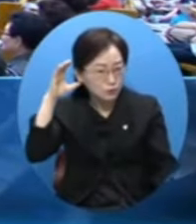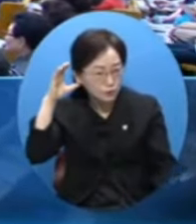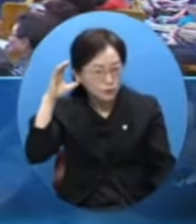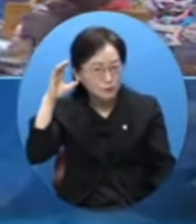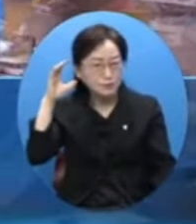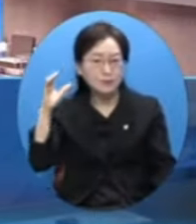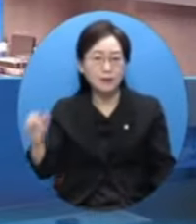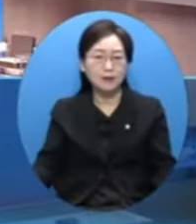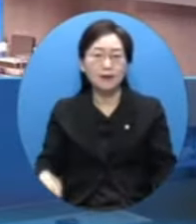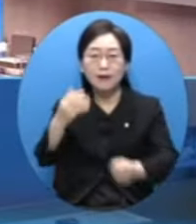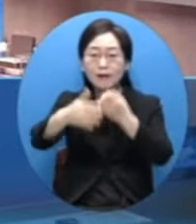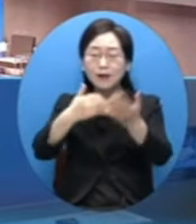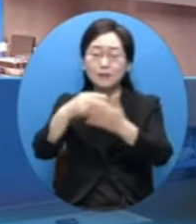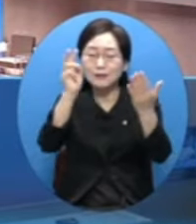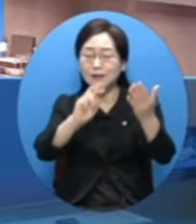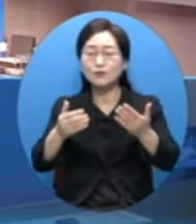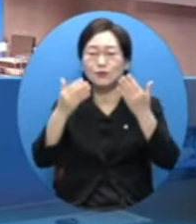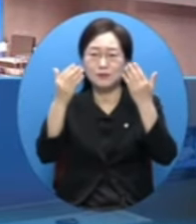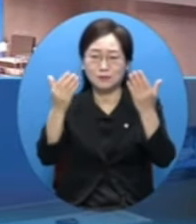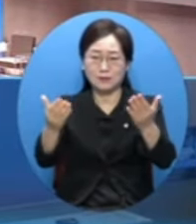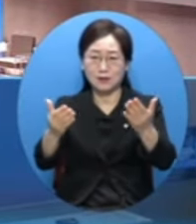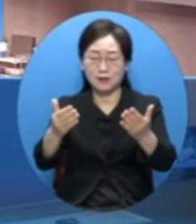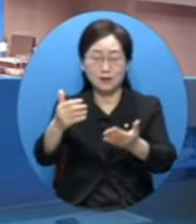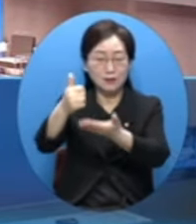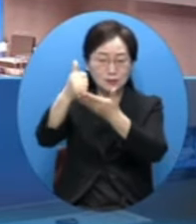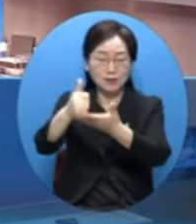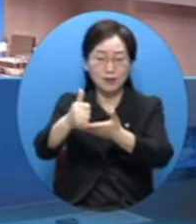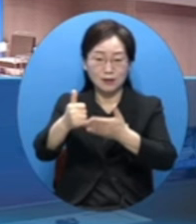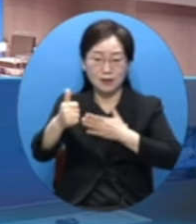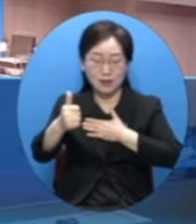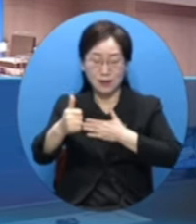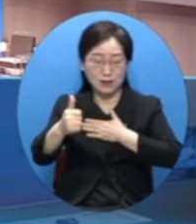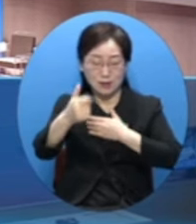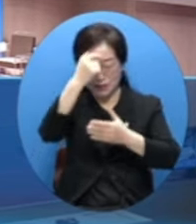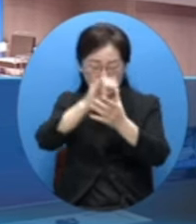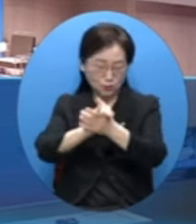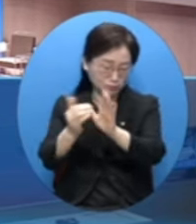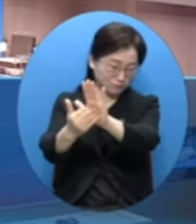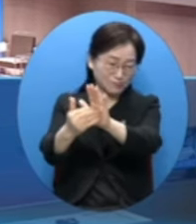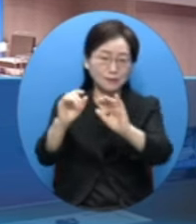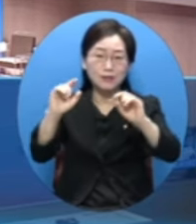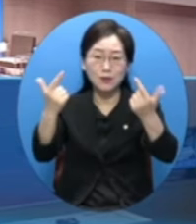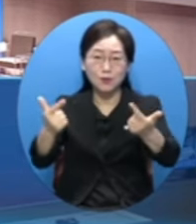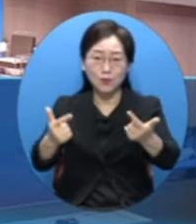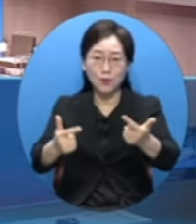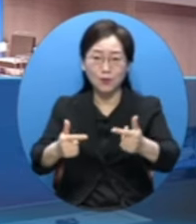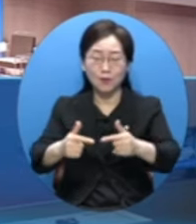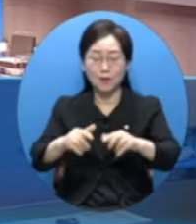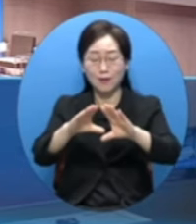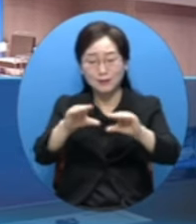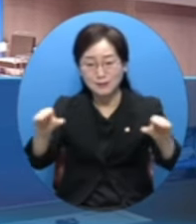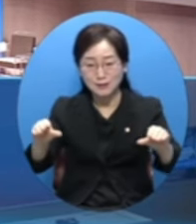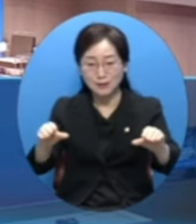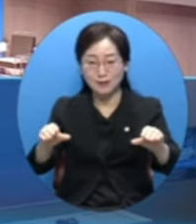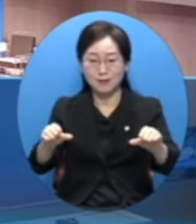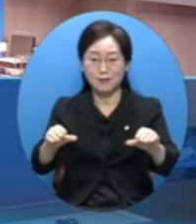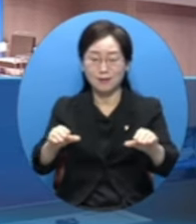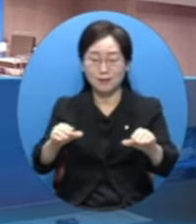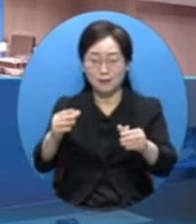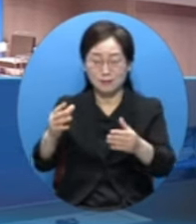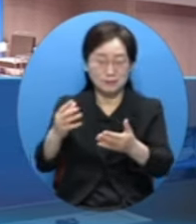기울이셨도다. 하나님을 찬송하리로다. 그가 내 기도를 물리치지 아니하시고 그의 인자하심을 내게서